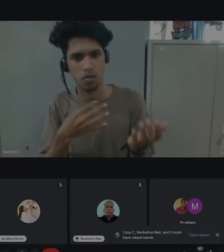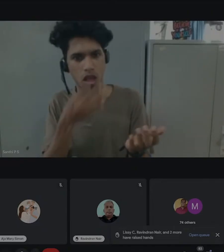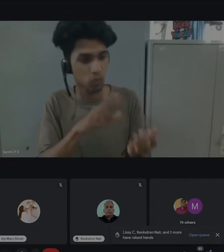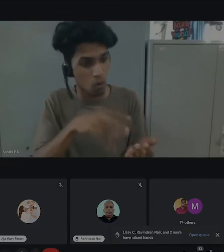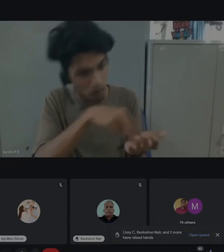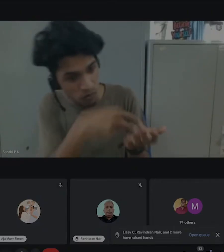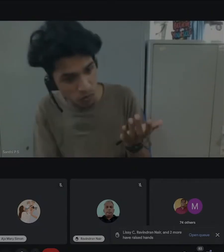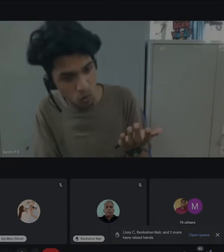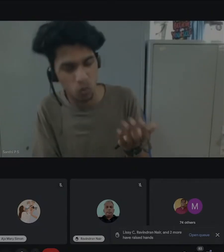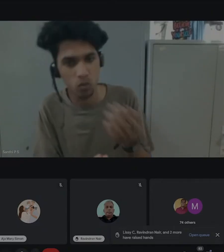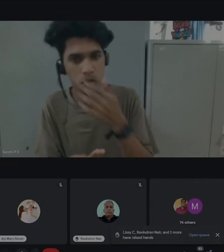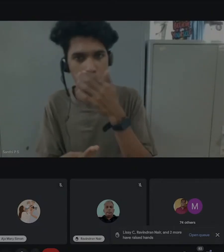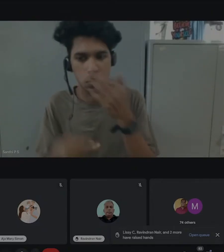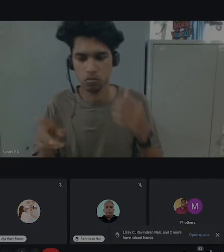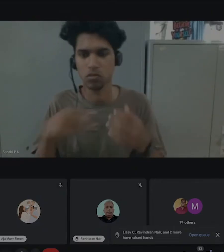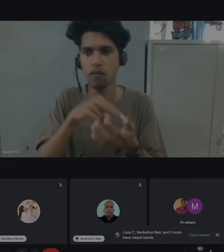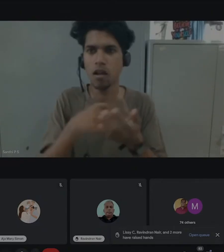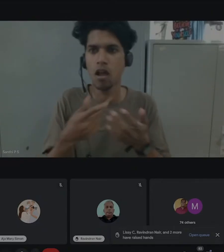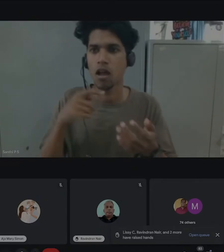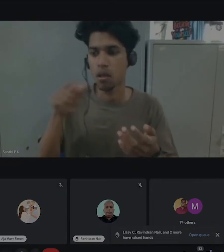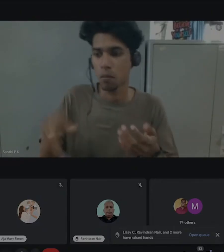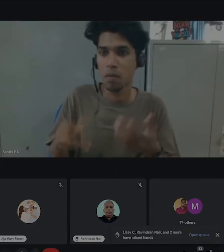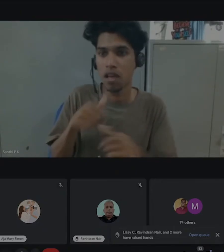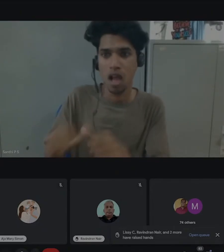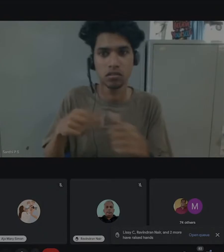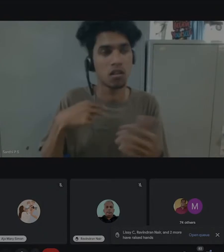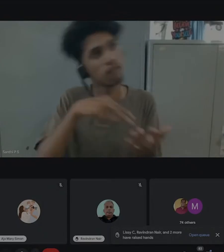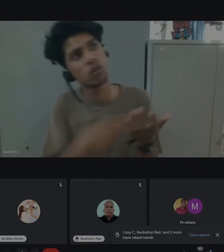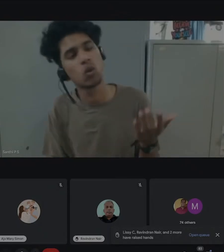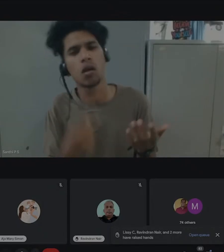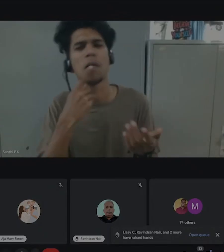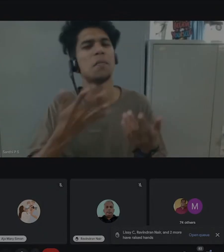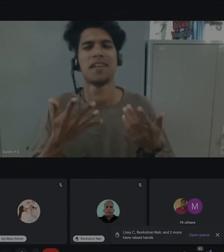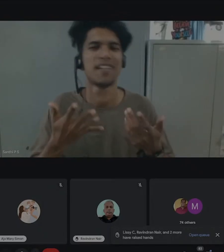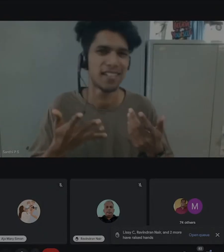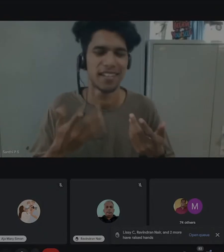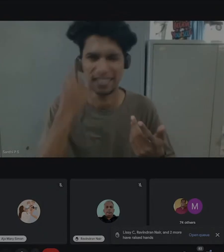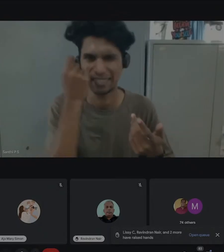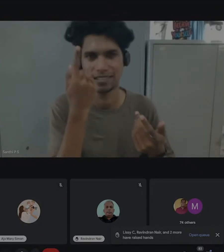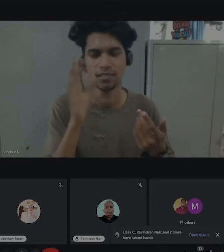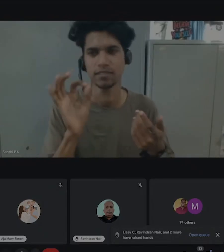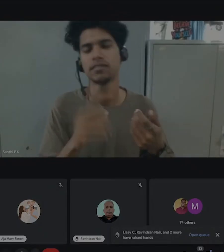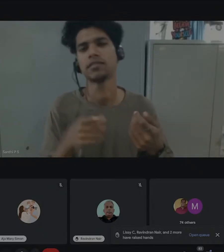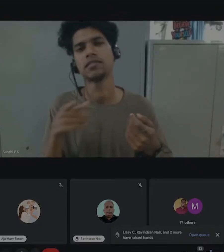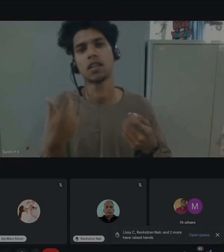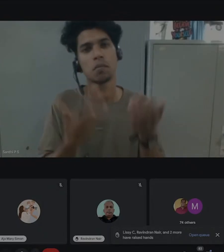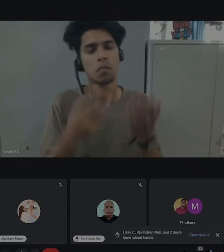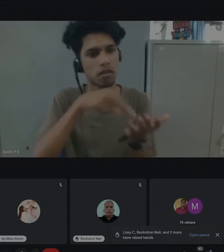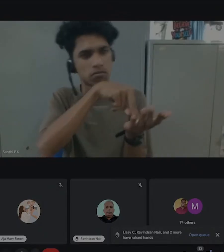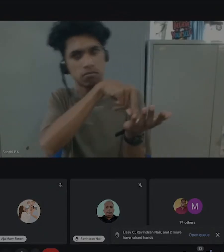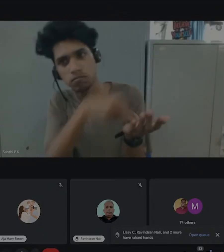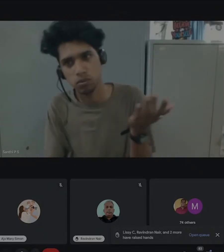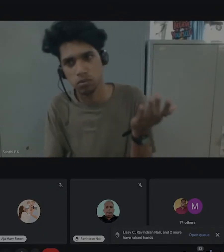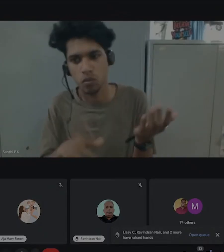വീണോ എന്നായിരിക്കും പറയുന്നത്. അല്ലാതെ വീണു എന്ന് അവർ ചിലപ്പോൾ പറയുന്നുണ്ടാവില്ല. പക്ഷെ കുഞ്ഞ് ചിലപ്പോൾ പിന്നീട് അവൻ തന്നെ വീഴുമ്പോഴത്തേക്കും അയ്യോ മോനെ